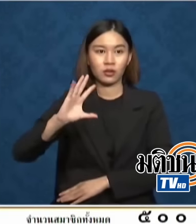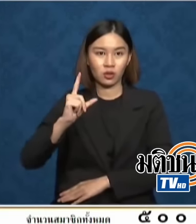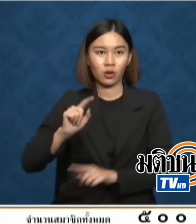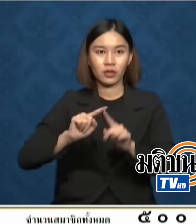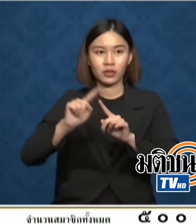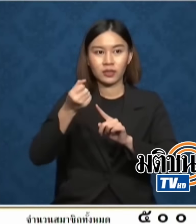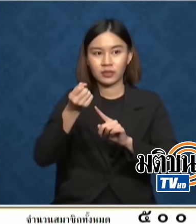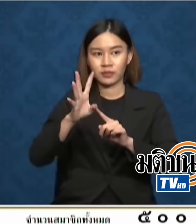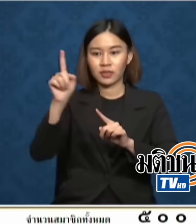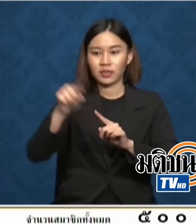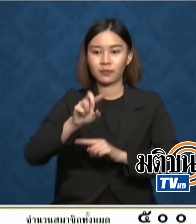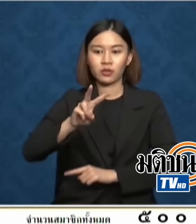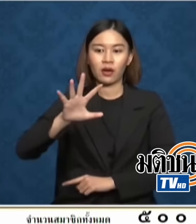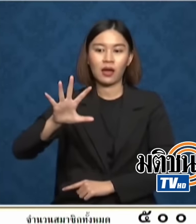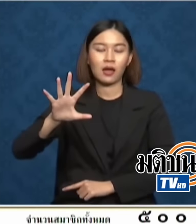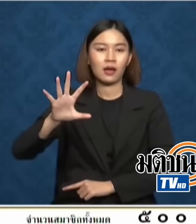ที่